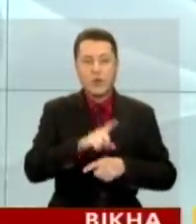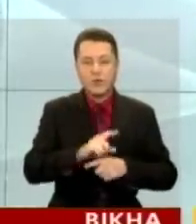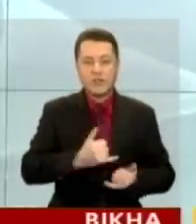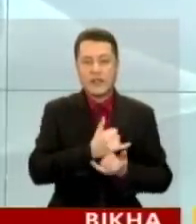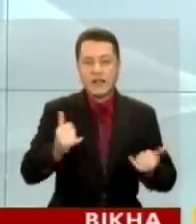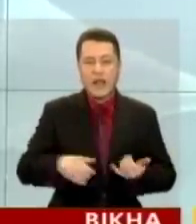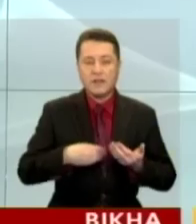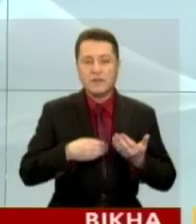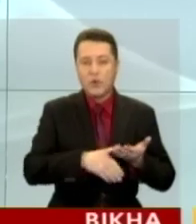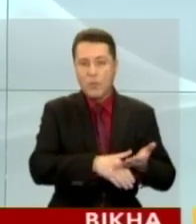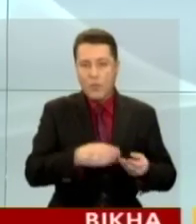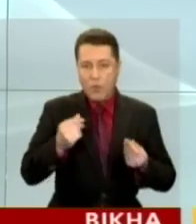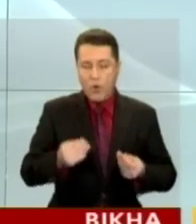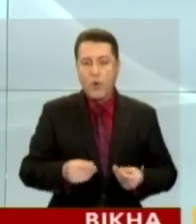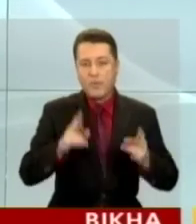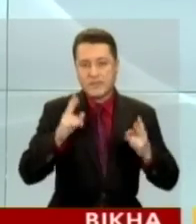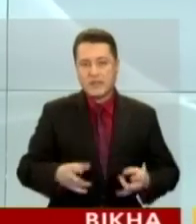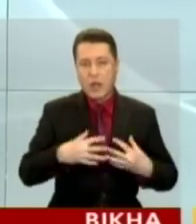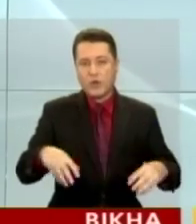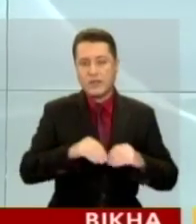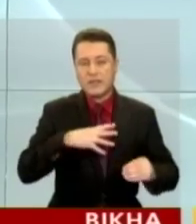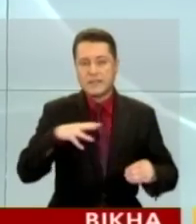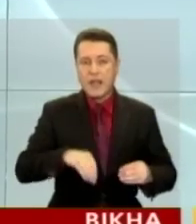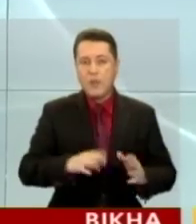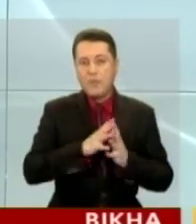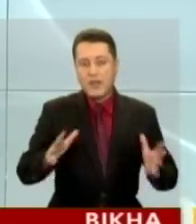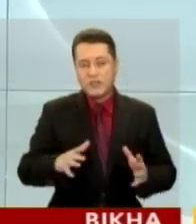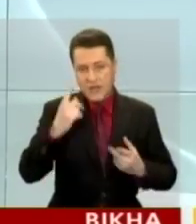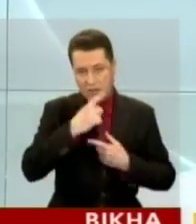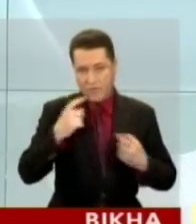допомогу постраждалим і родинам загиблих. Більше інформації вже у вікнах о 22:00.